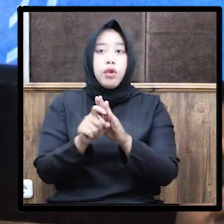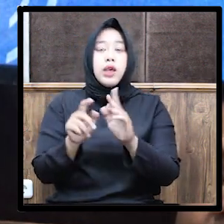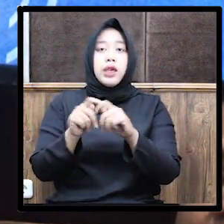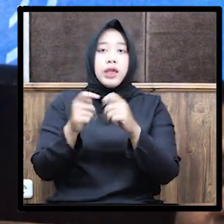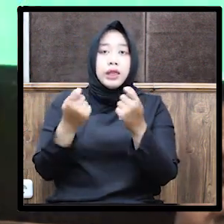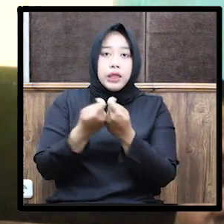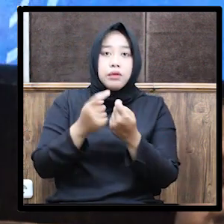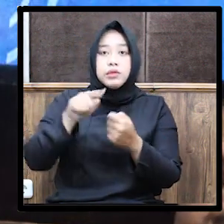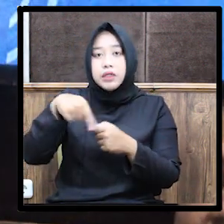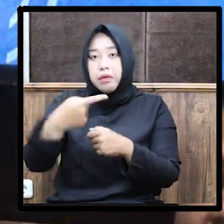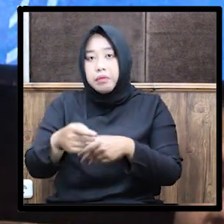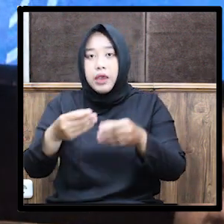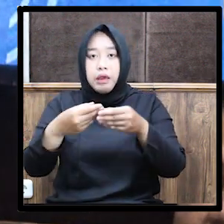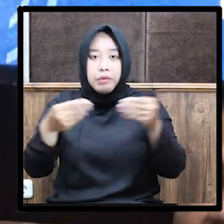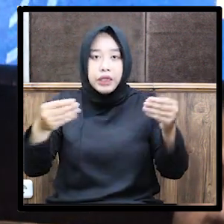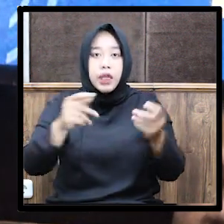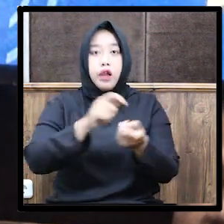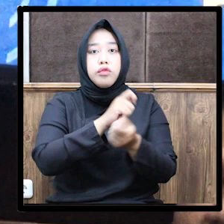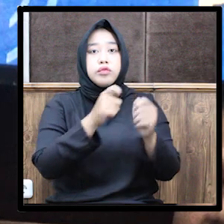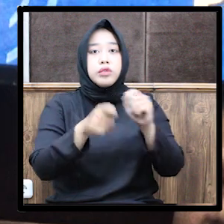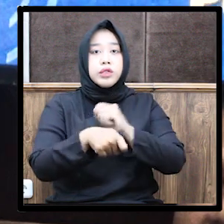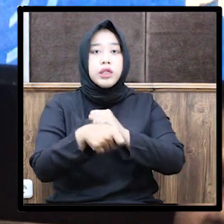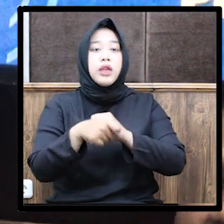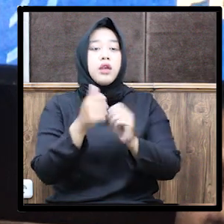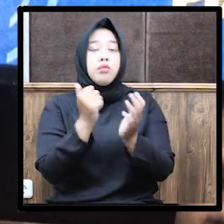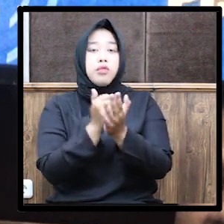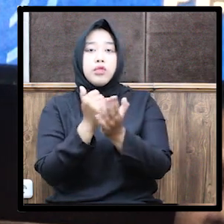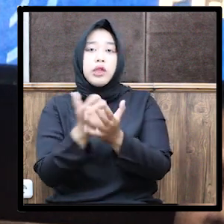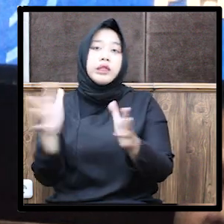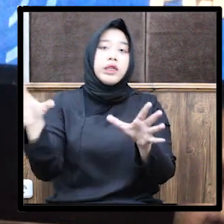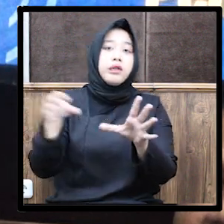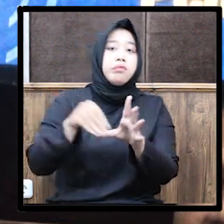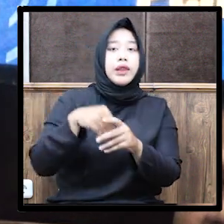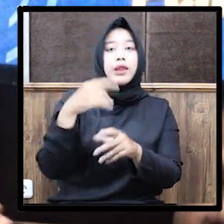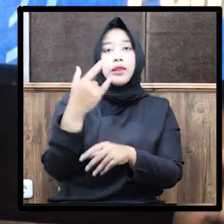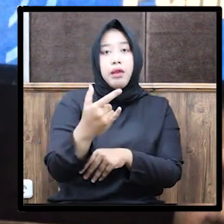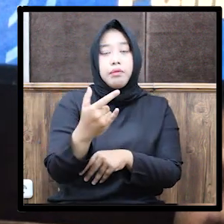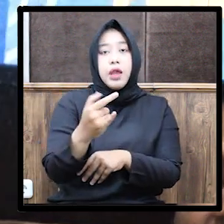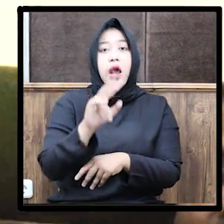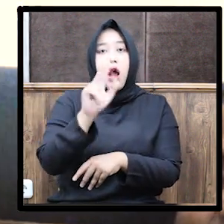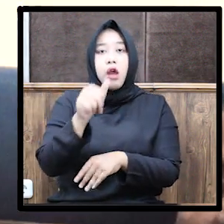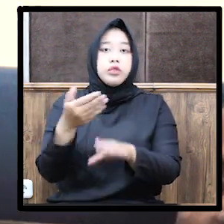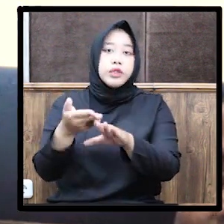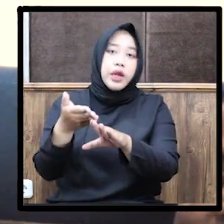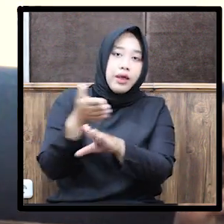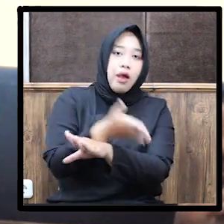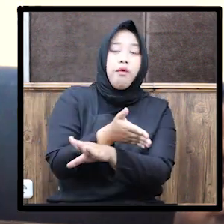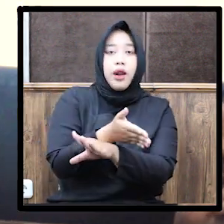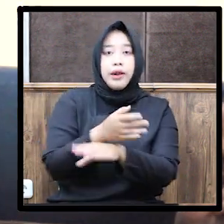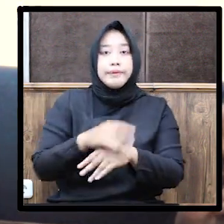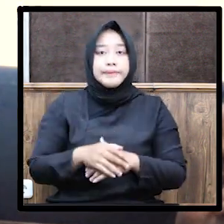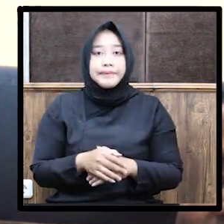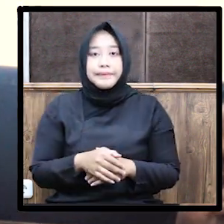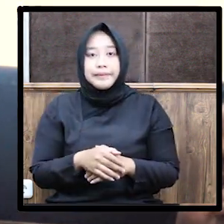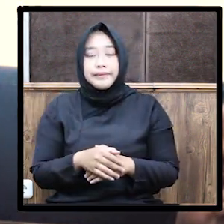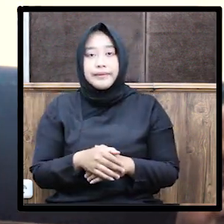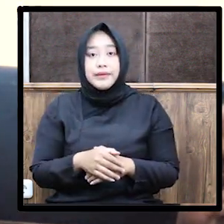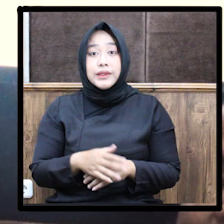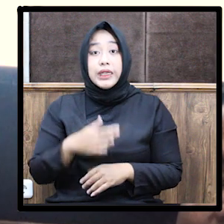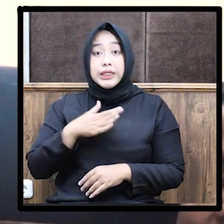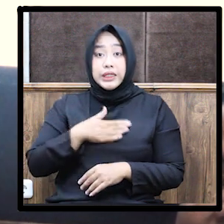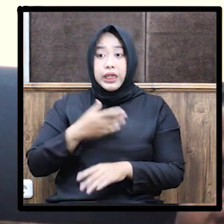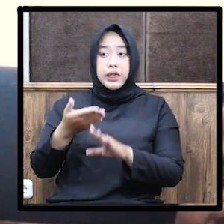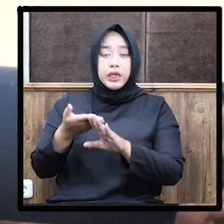gitu. Mulai dari tim selnya, bahkan kalau perlu materi ujiannya itu masuk gitu. Itu